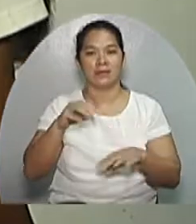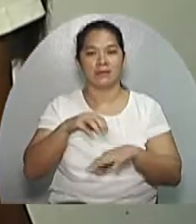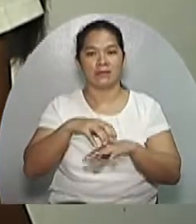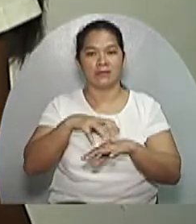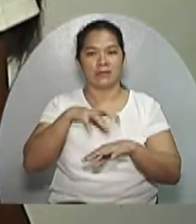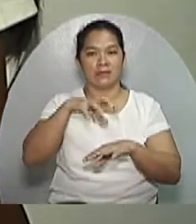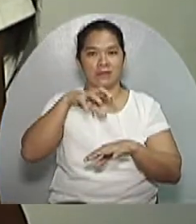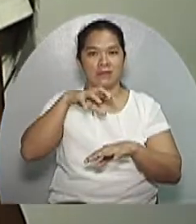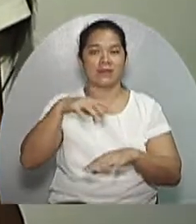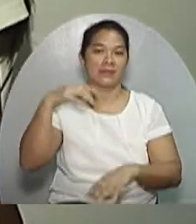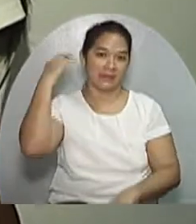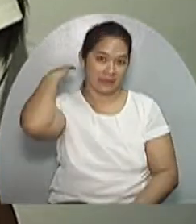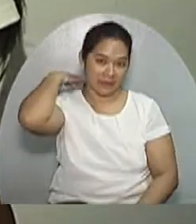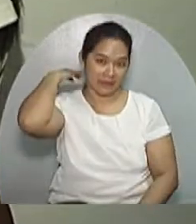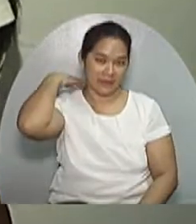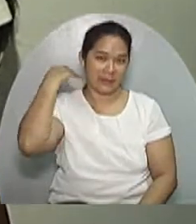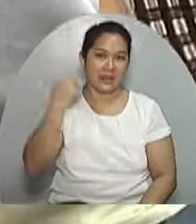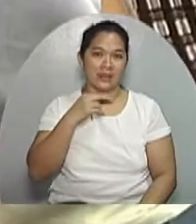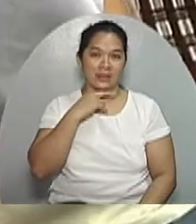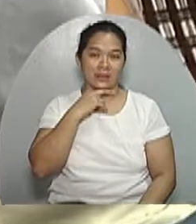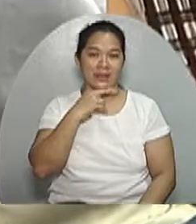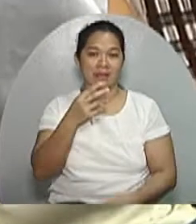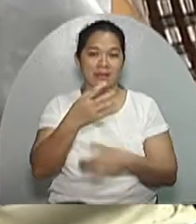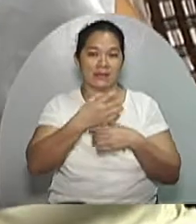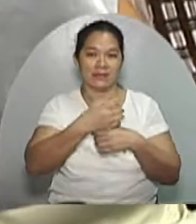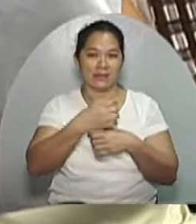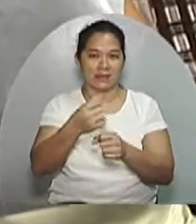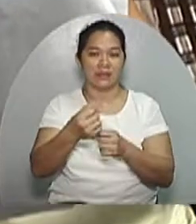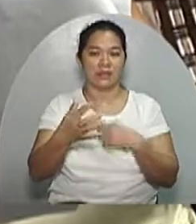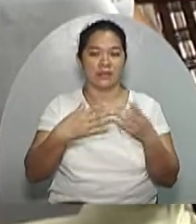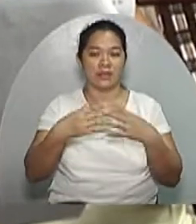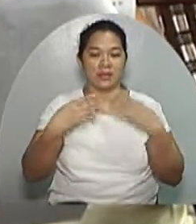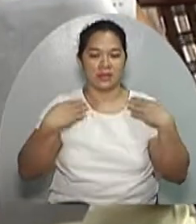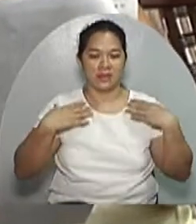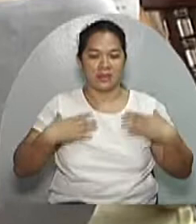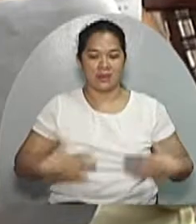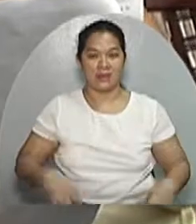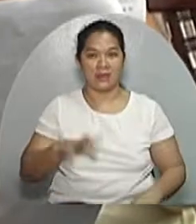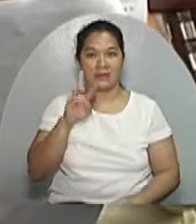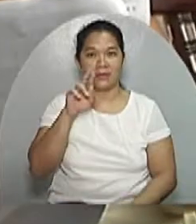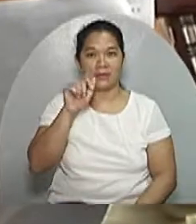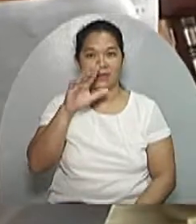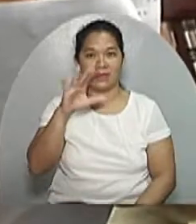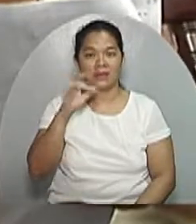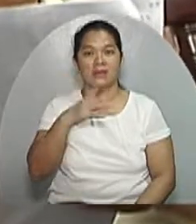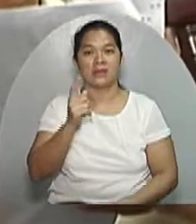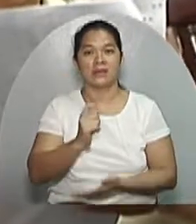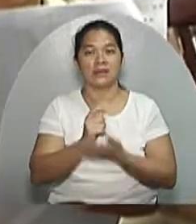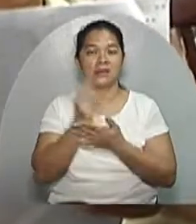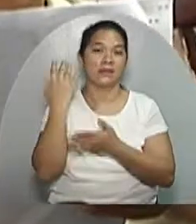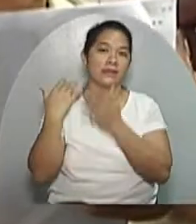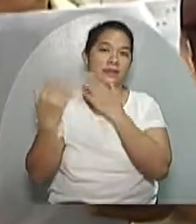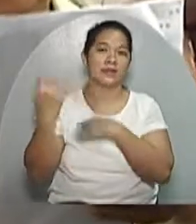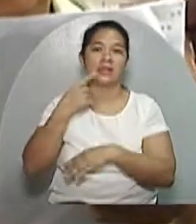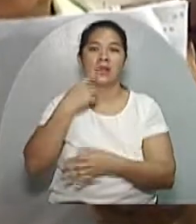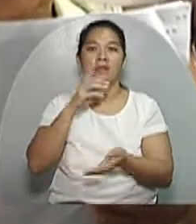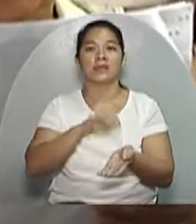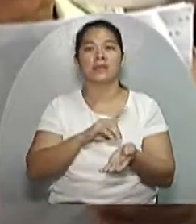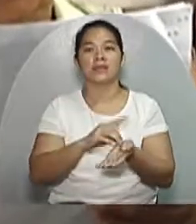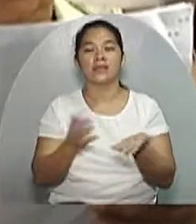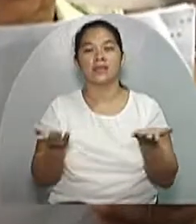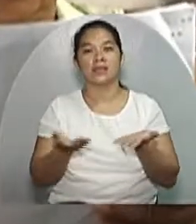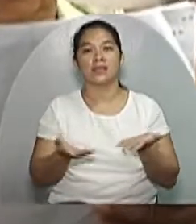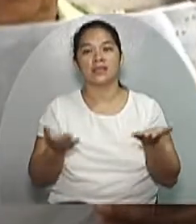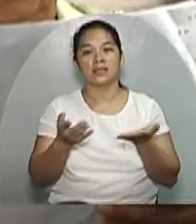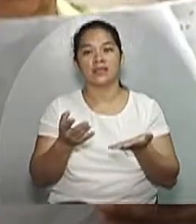ang umbok sa kanyang likod. Hindi rin ito nakuha kahit pa nag-brace at therapy si Marian noon. Sabi ng